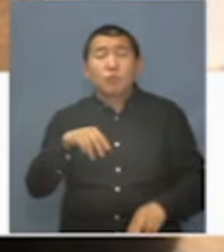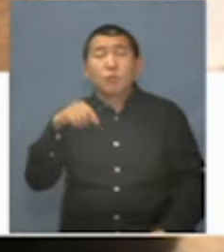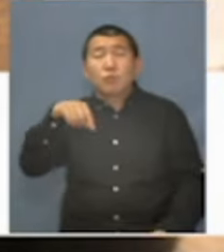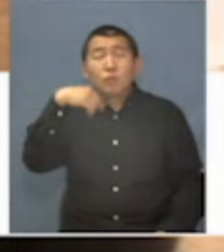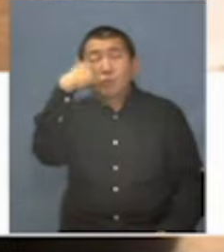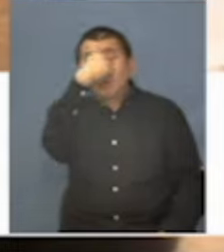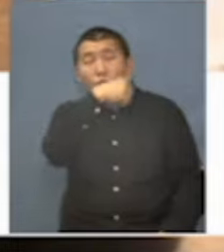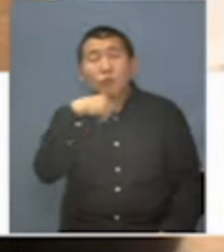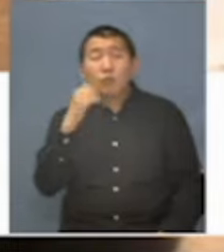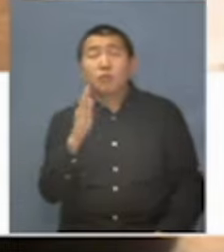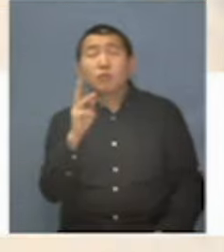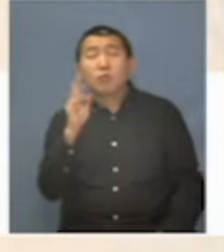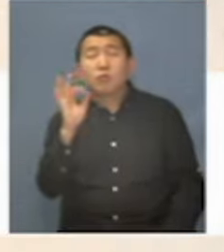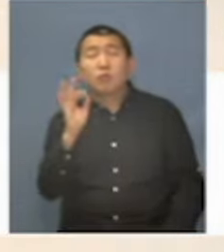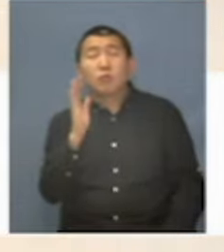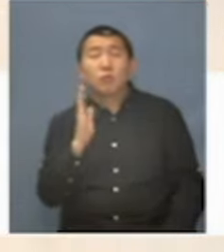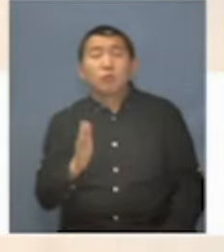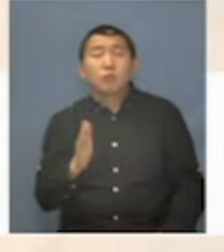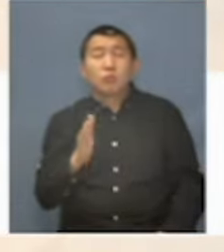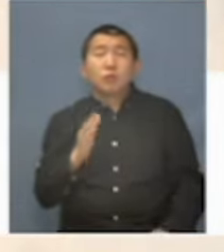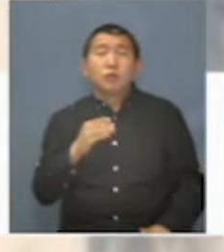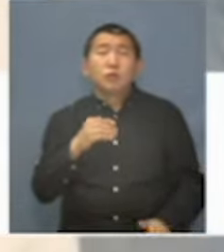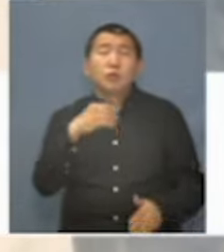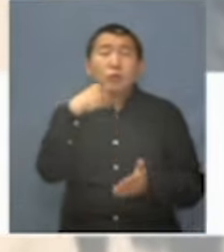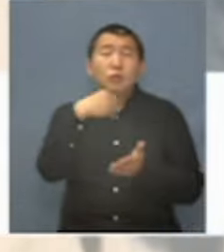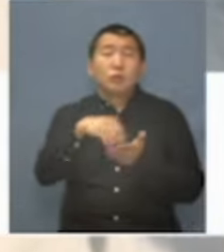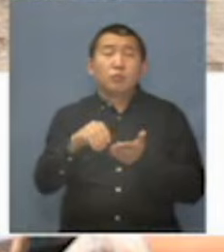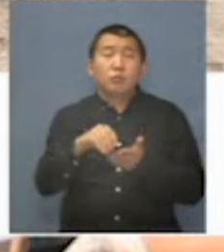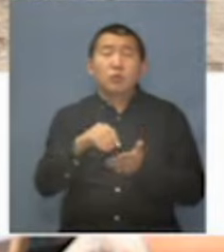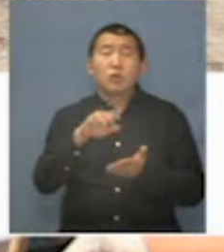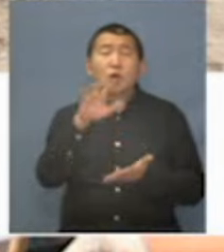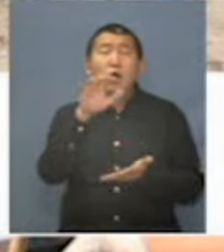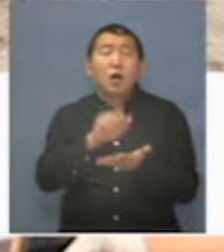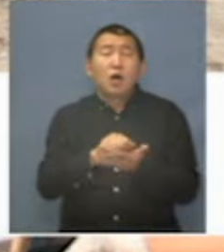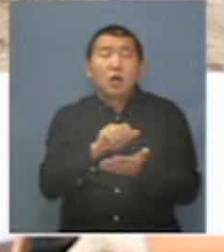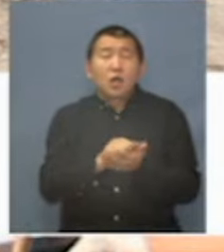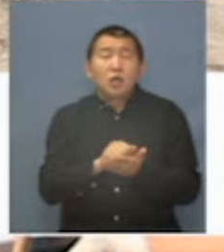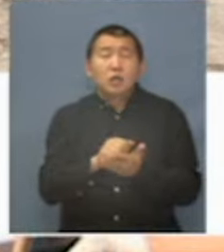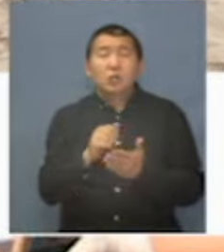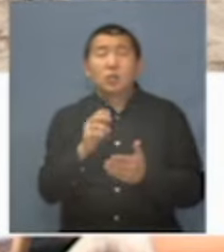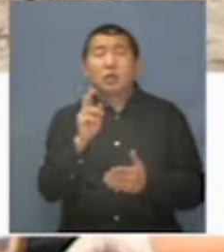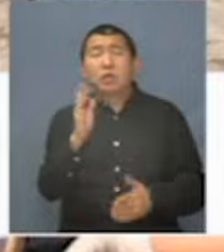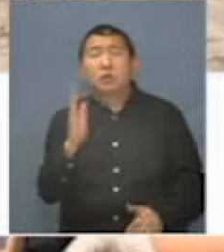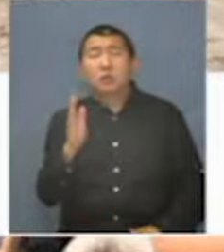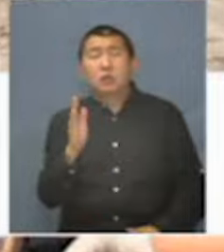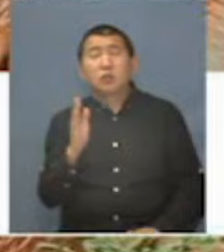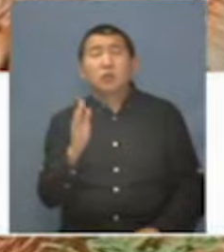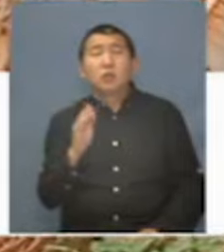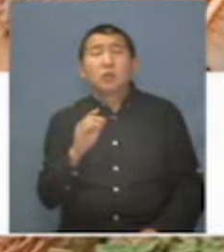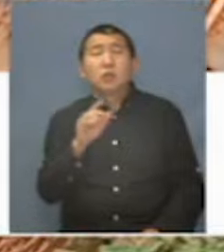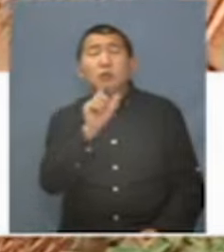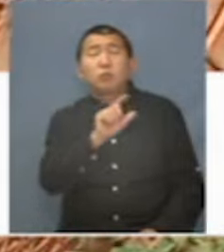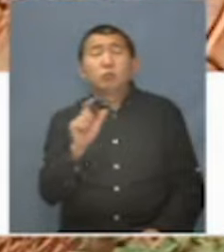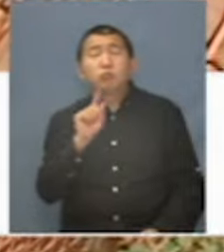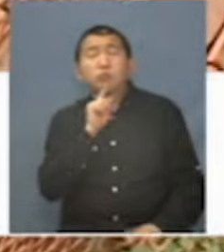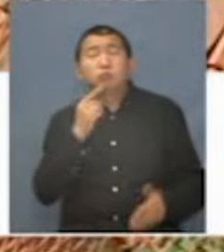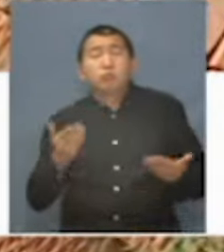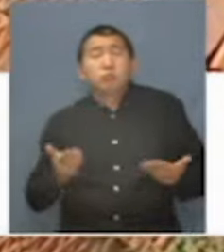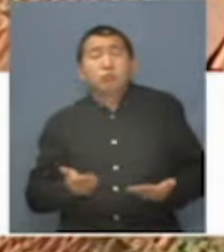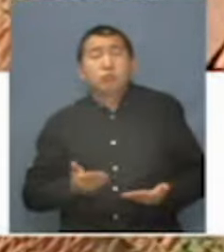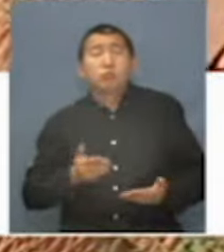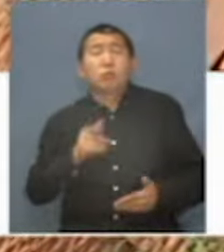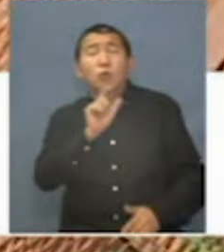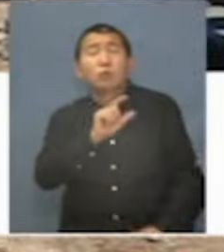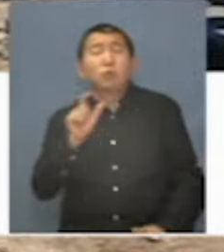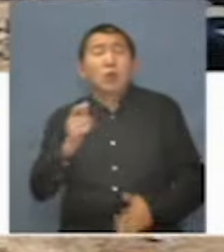Восточно-Казахстанской области будет приобретено арендное жилье для многодетных семей, людей с инвалидностью и других граждан и социально уязвимых слоев населения